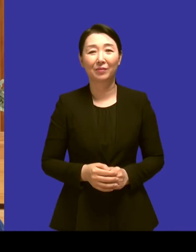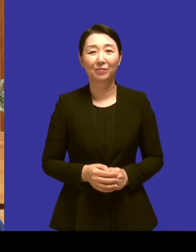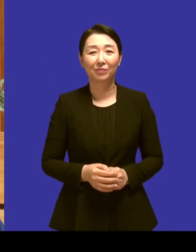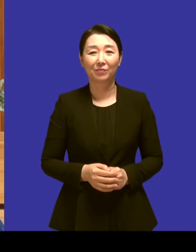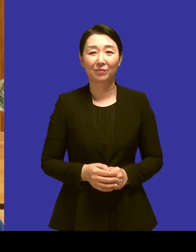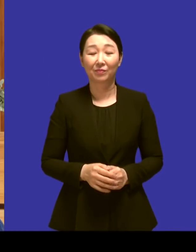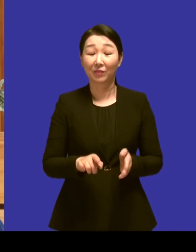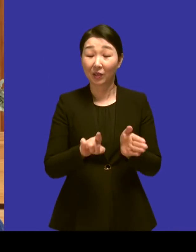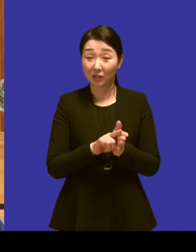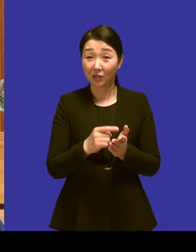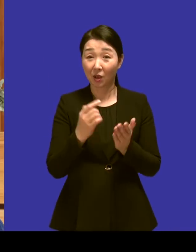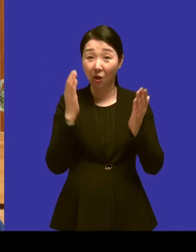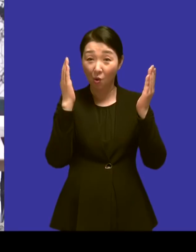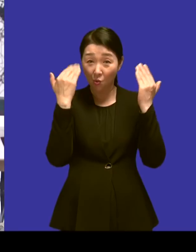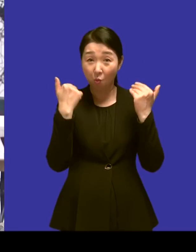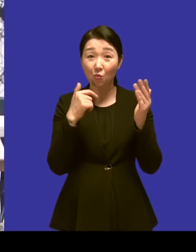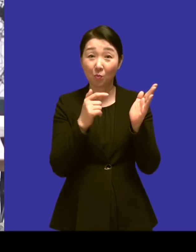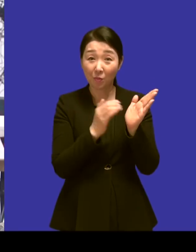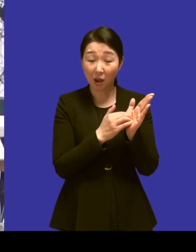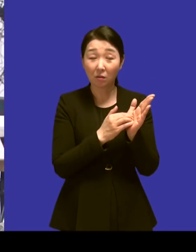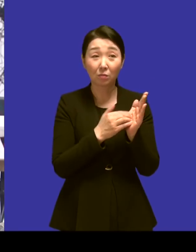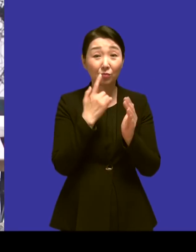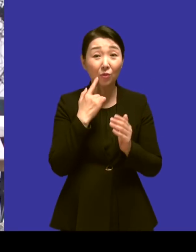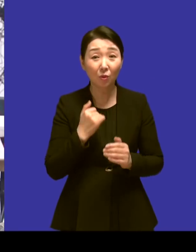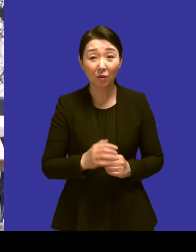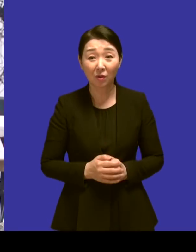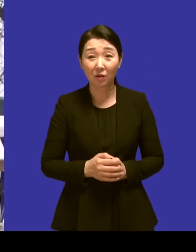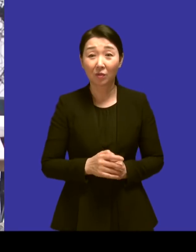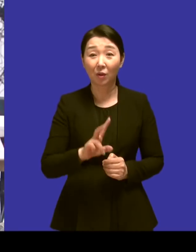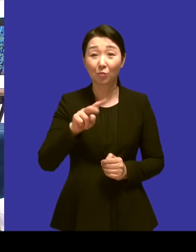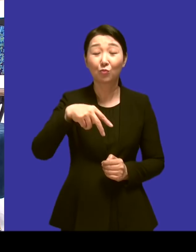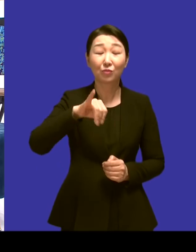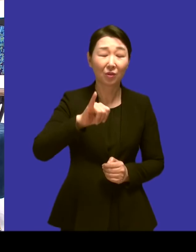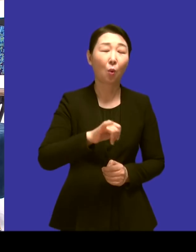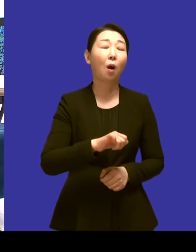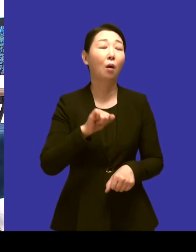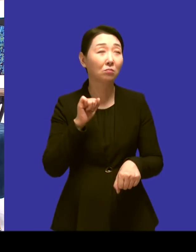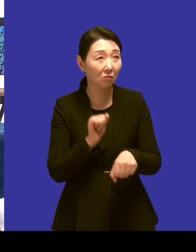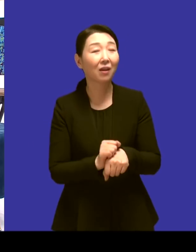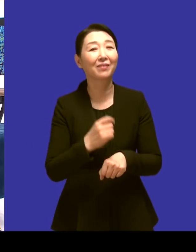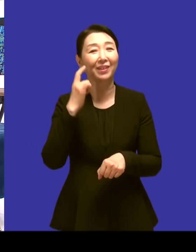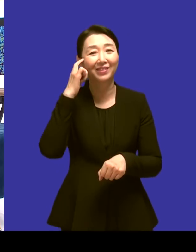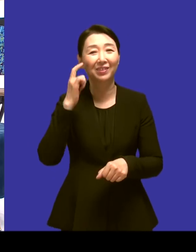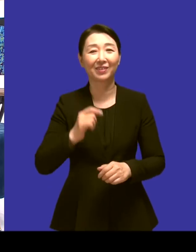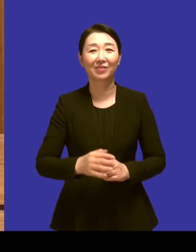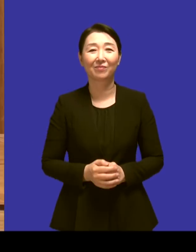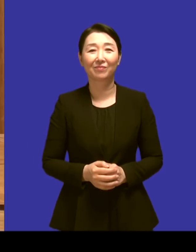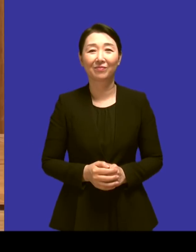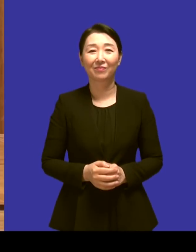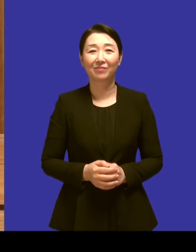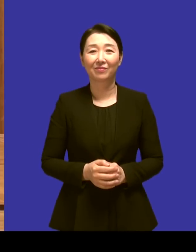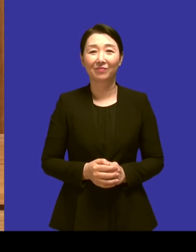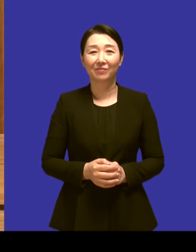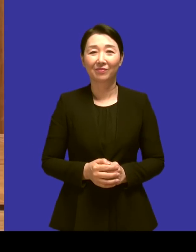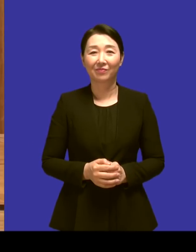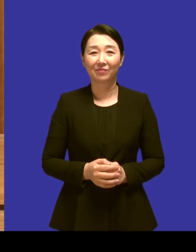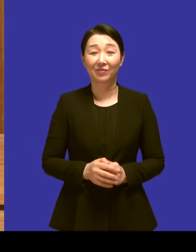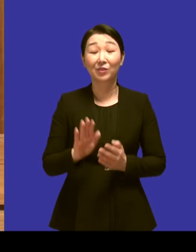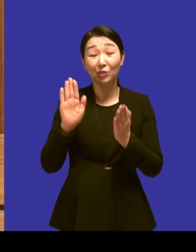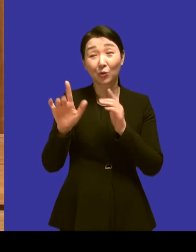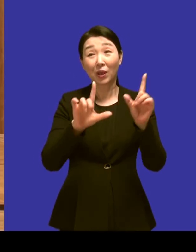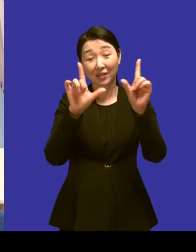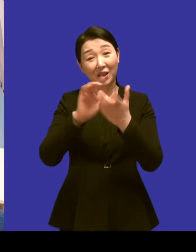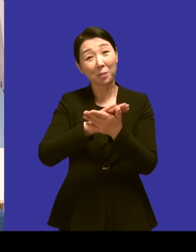신학을 해보셨으니까 되게 부럽겠네요. 그런 얘기 들으면서 괜히 무디가 아니구나. 그러네요. 그 이후의 삶은 어떤